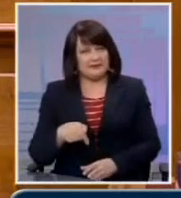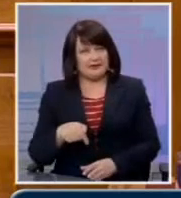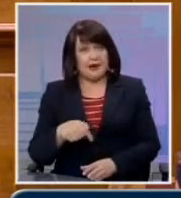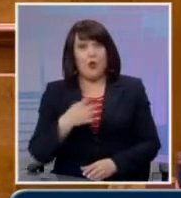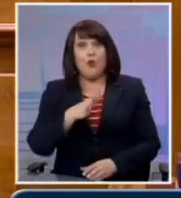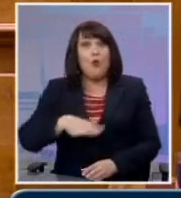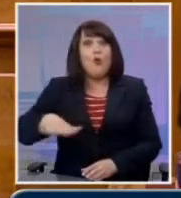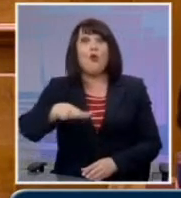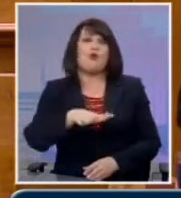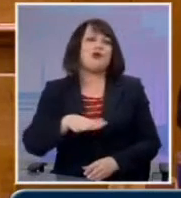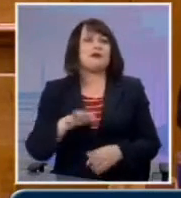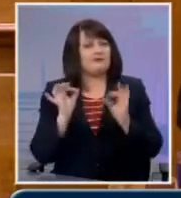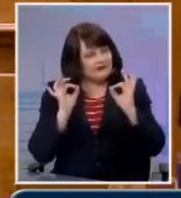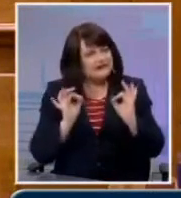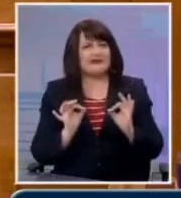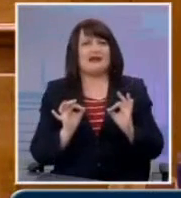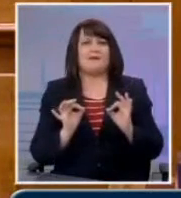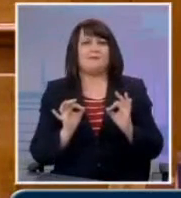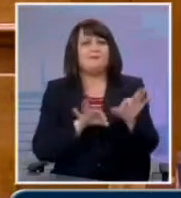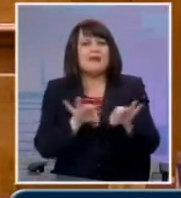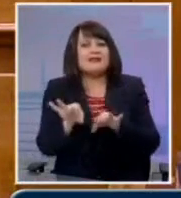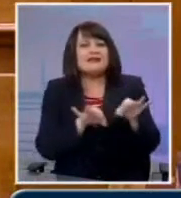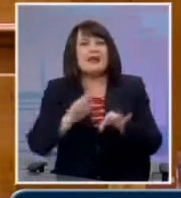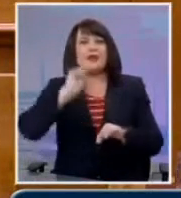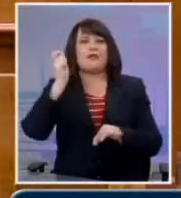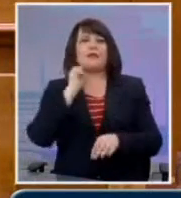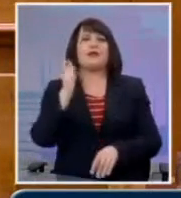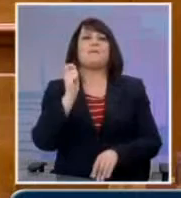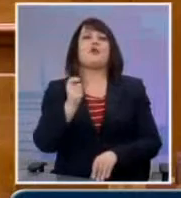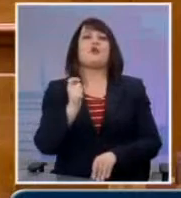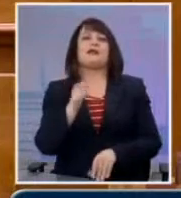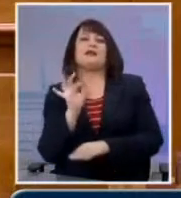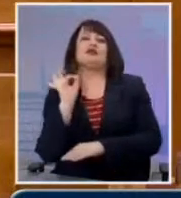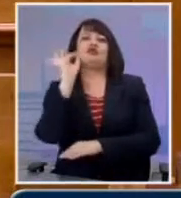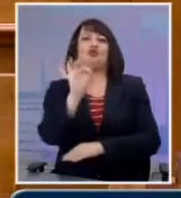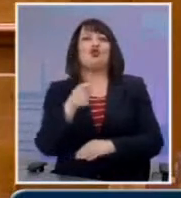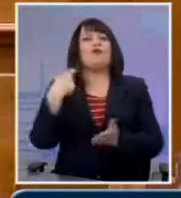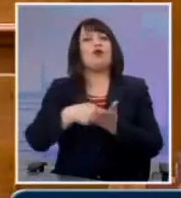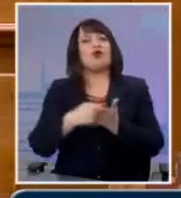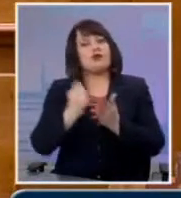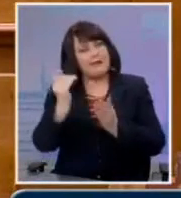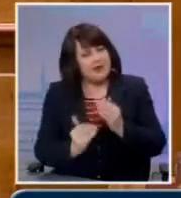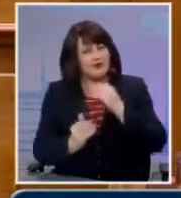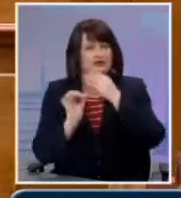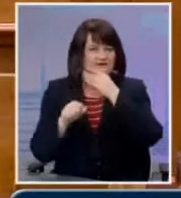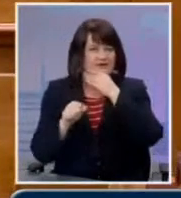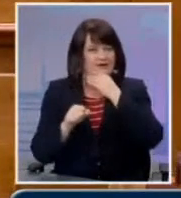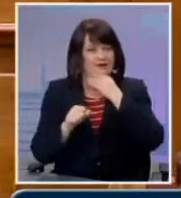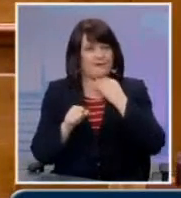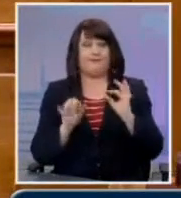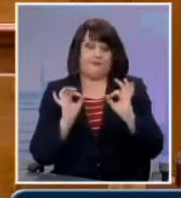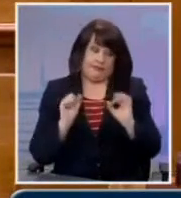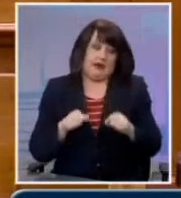εδώ βεβαίως και να σχεδιάσουν μια εθνική πολιτική που θα έχει σαν σκοπό τη μείωση της φορολογίας, τη